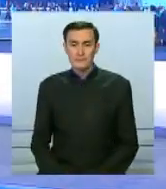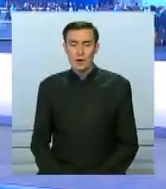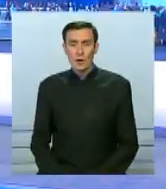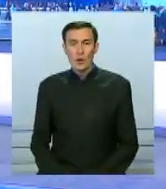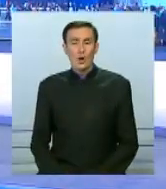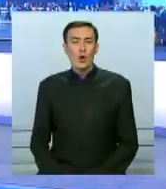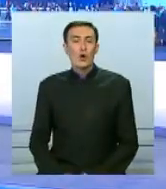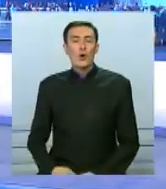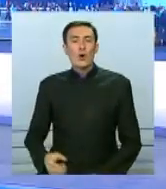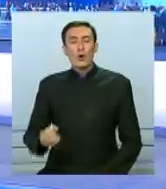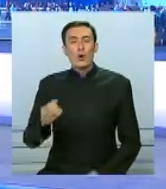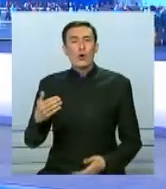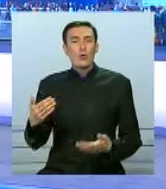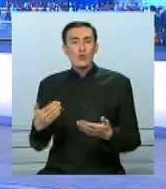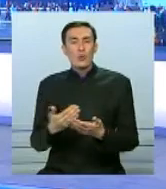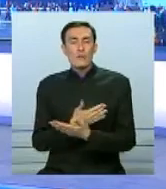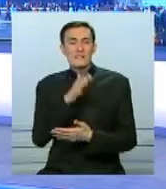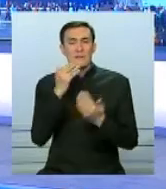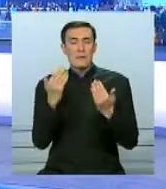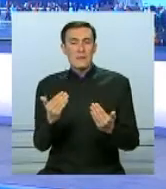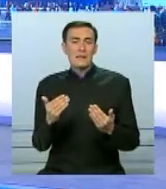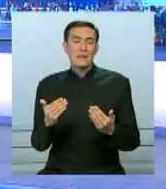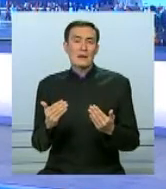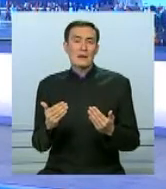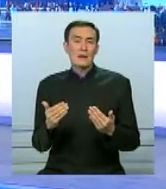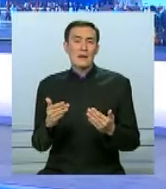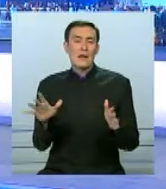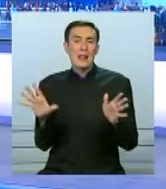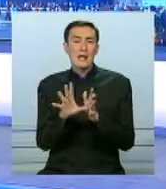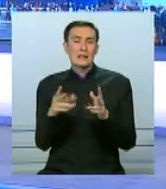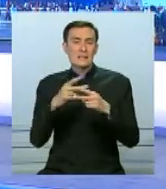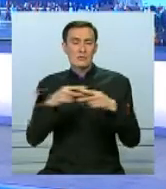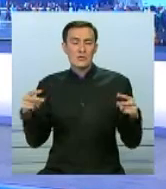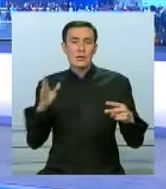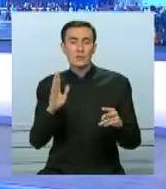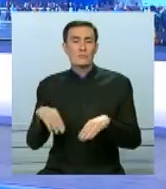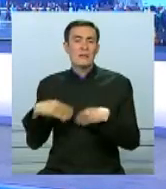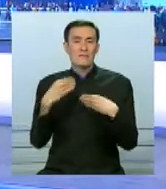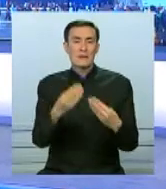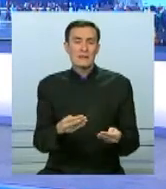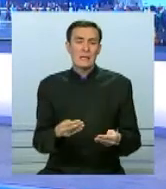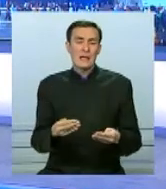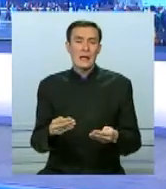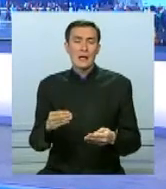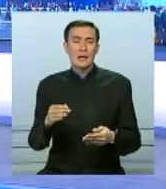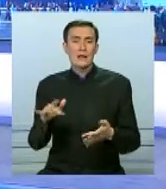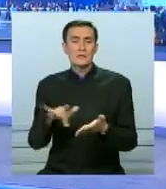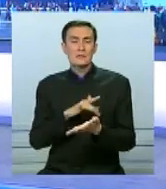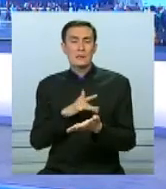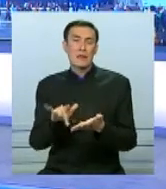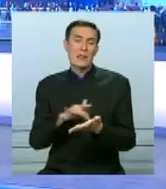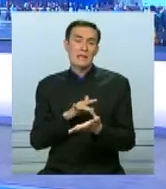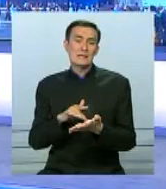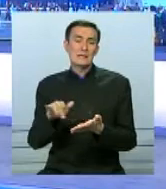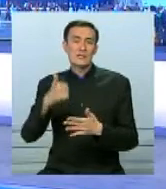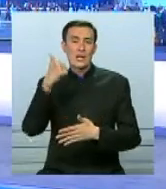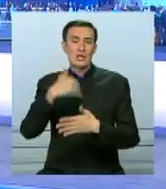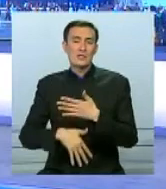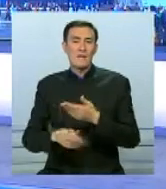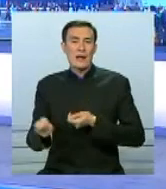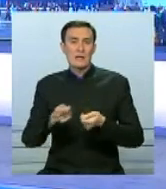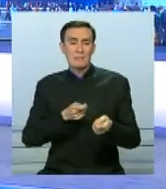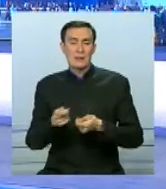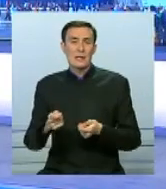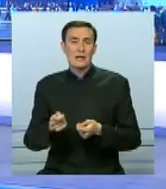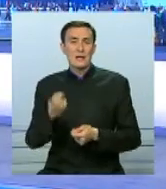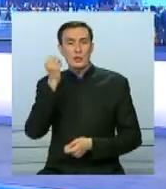Умные сети электроснабжения, используемые в Экспо, после выставки передадут на баланс столичного Кимата. Такую информацию в ходе презентации